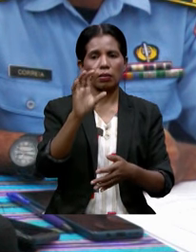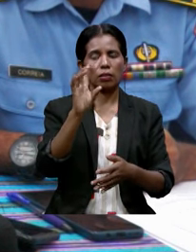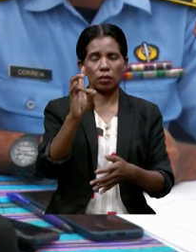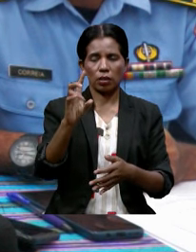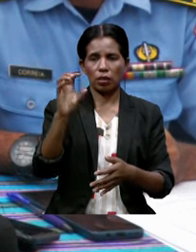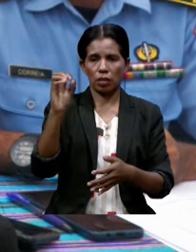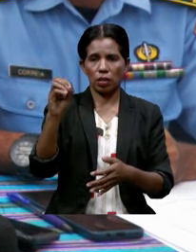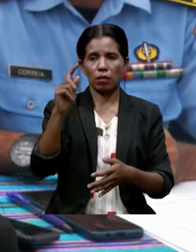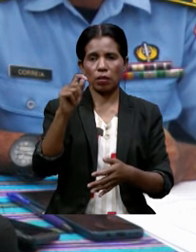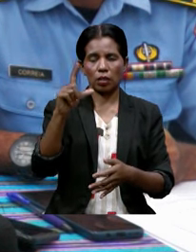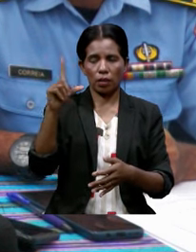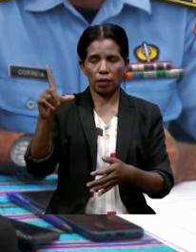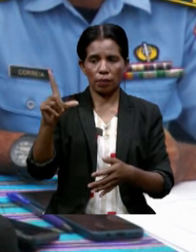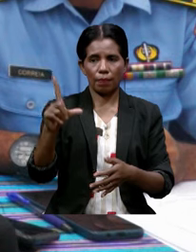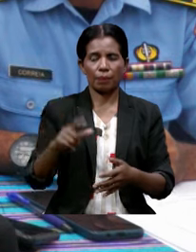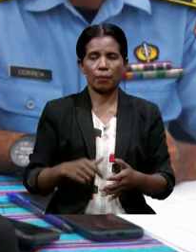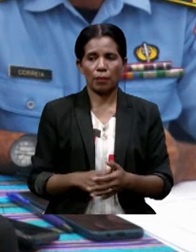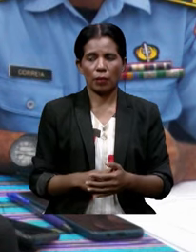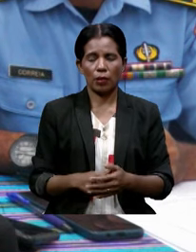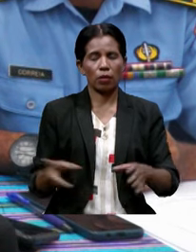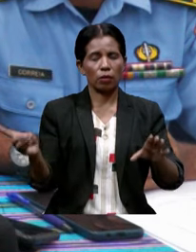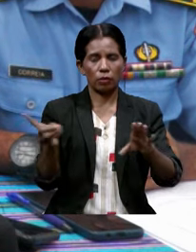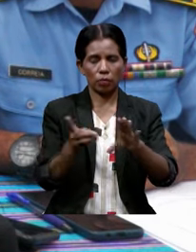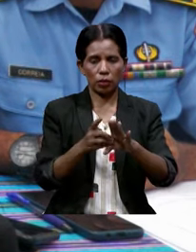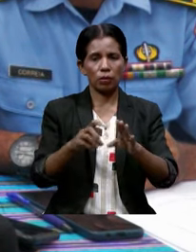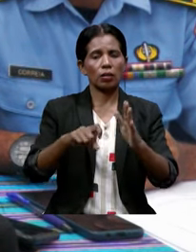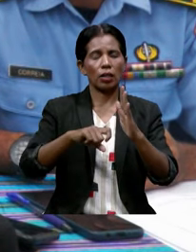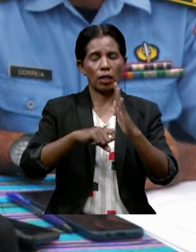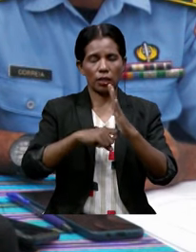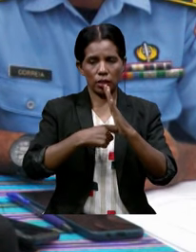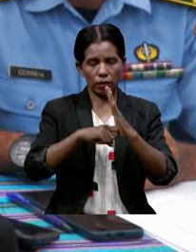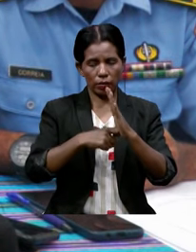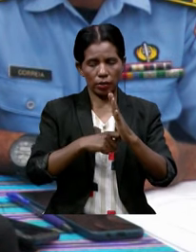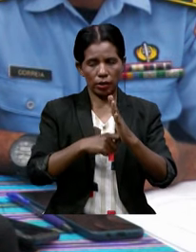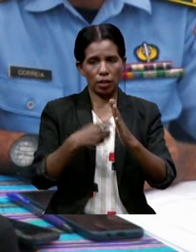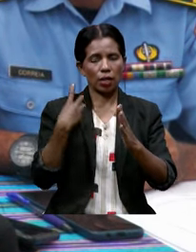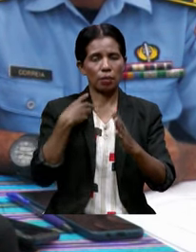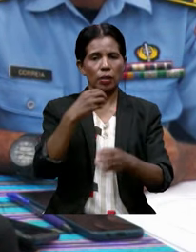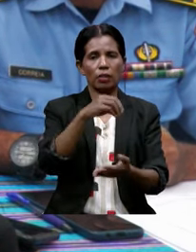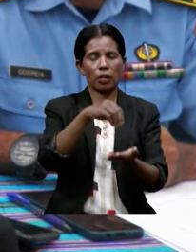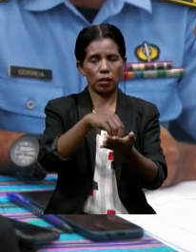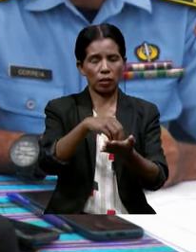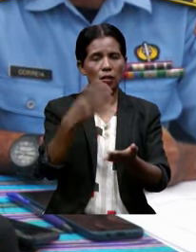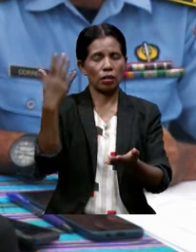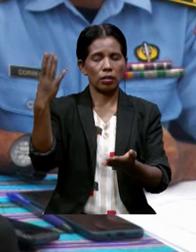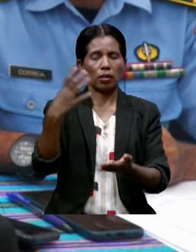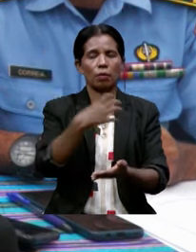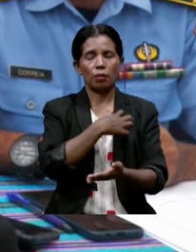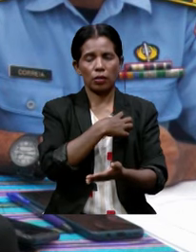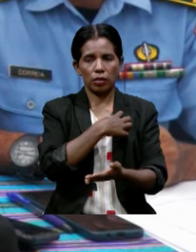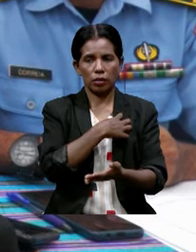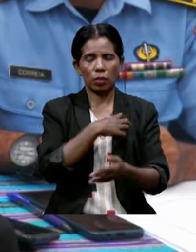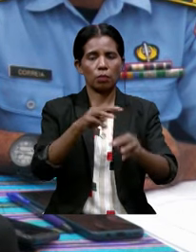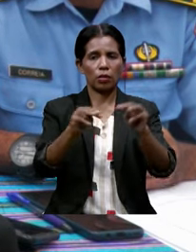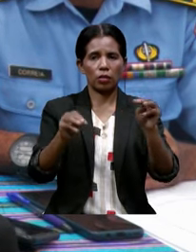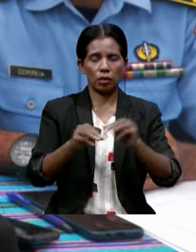A12470TL sabe no documento careta nian nomas careta assegura ela e a comando município de